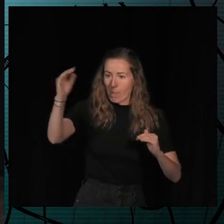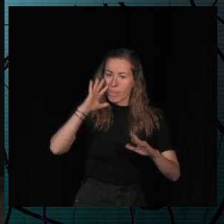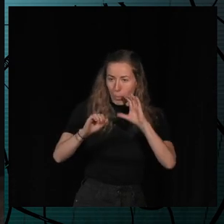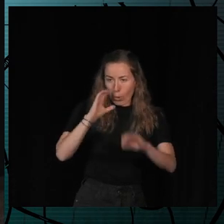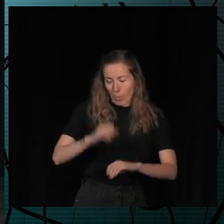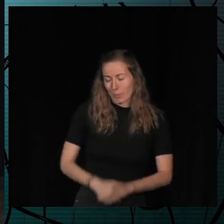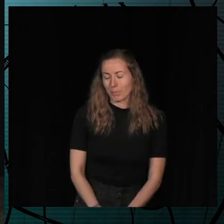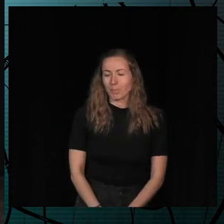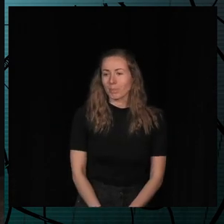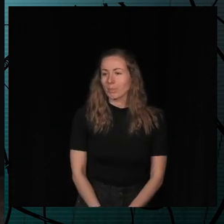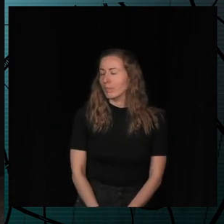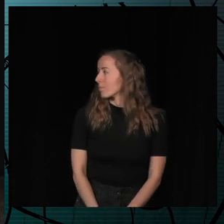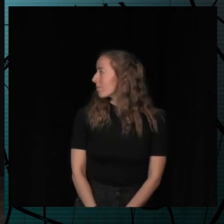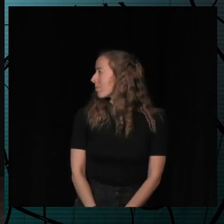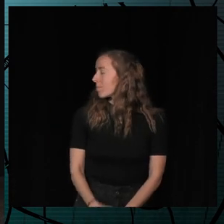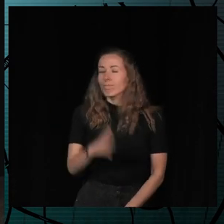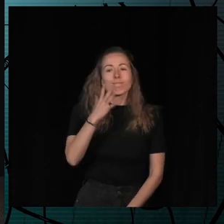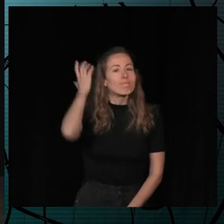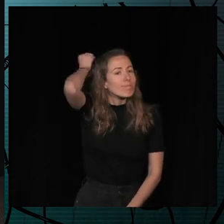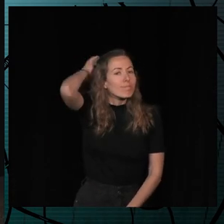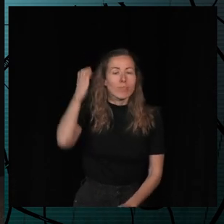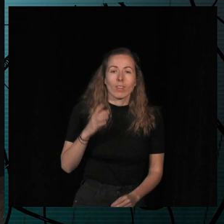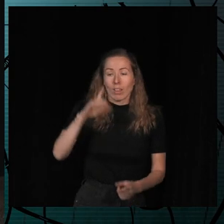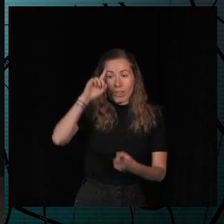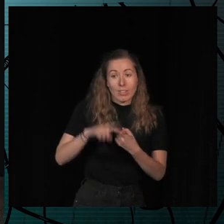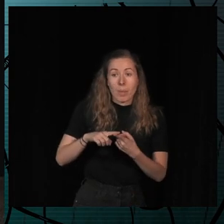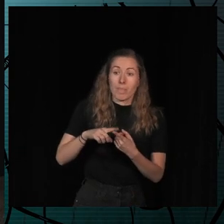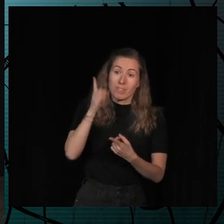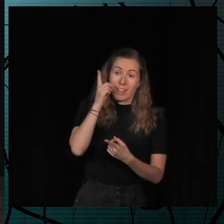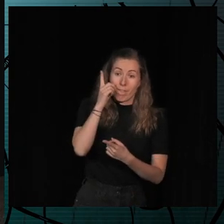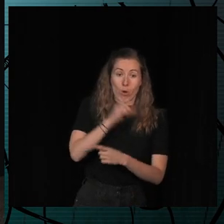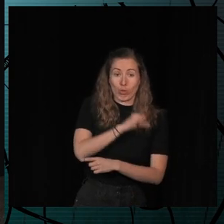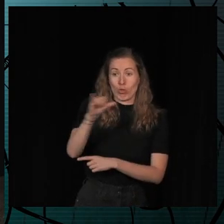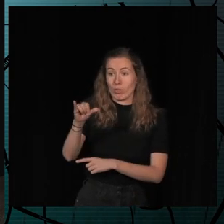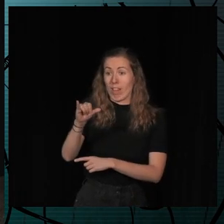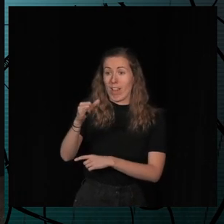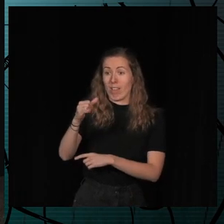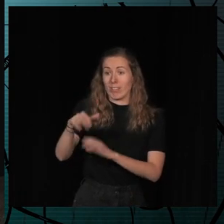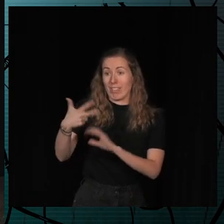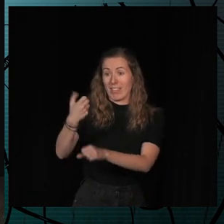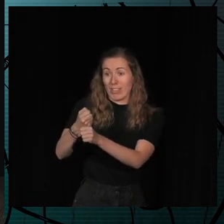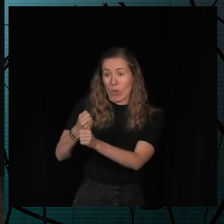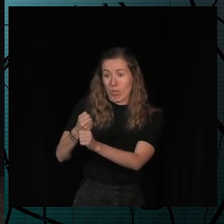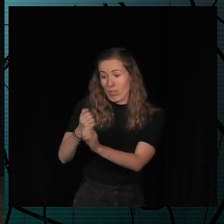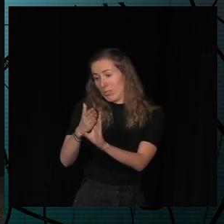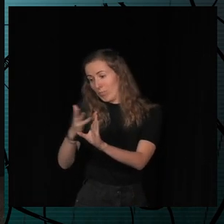à 13 ans j'ai envie de dire bon courage aux parents qui arrivent à tenir les 3 ans